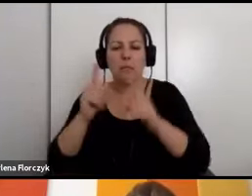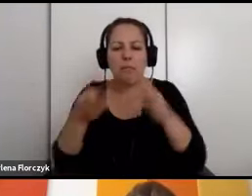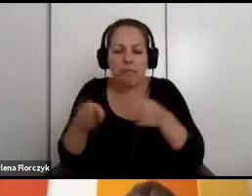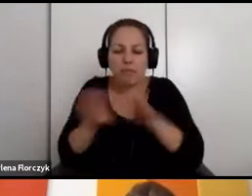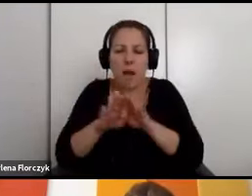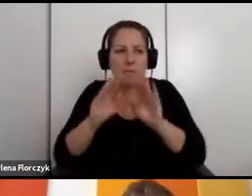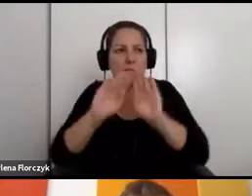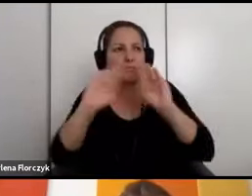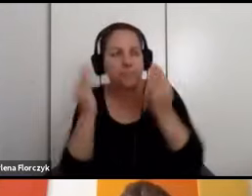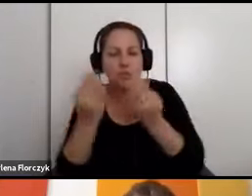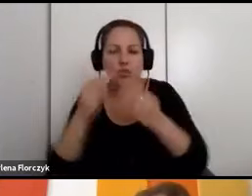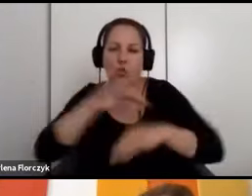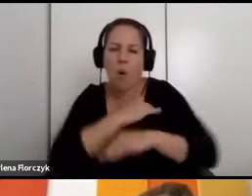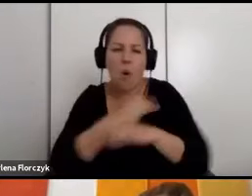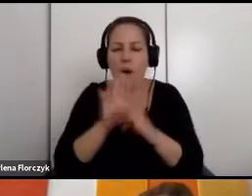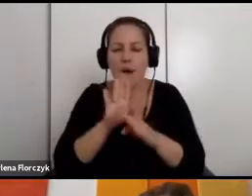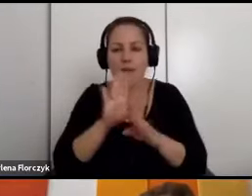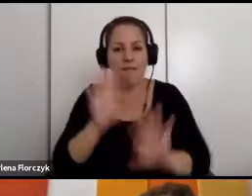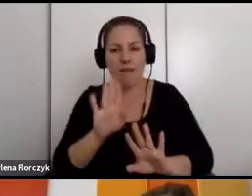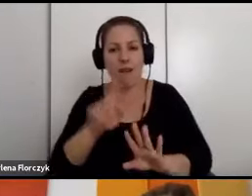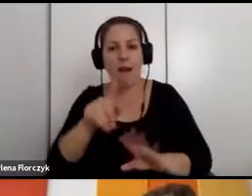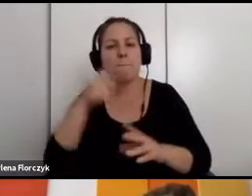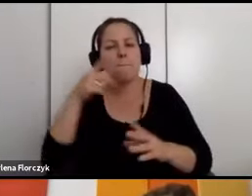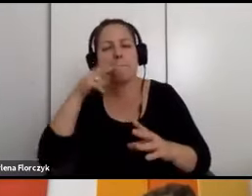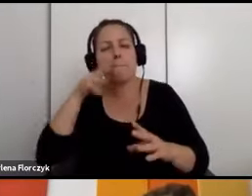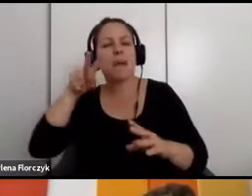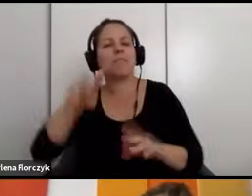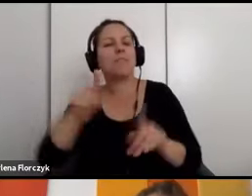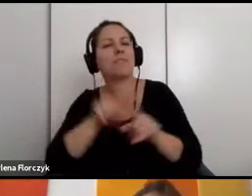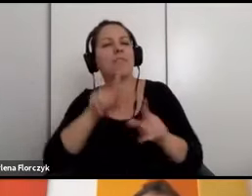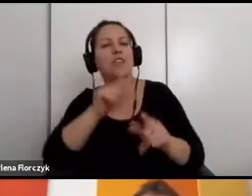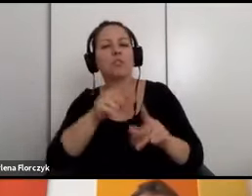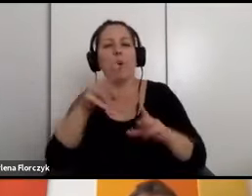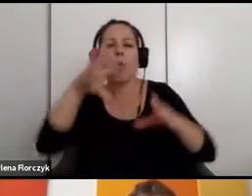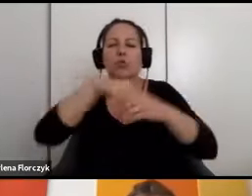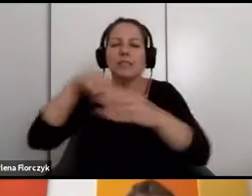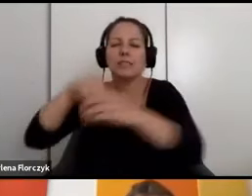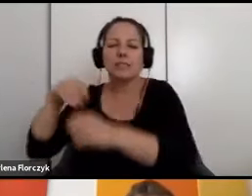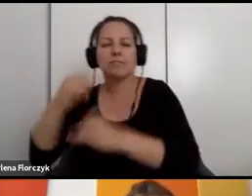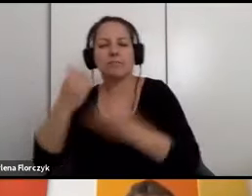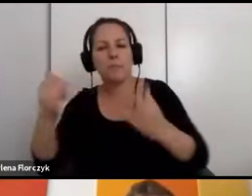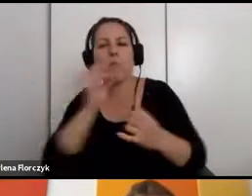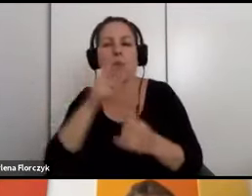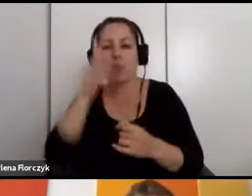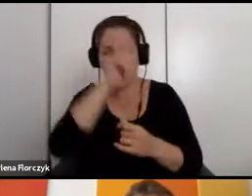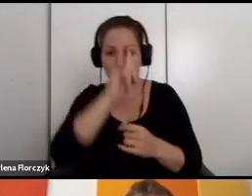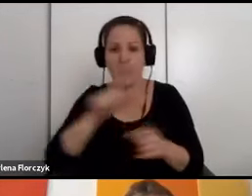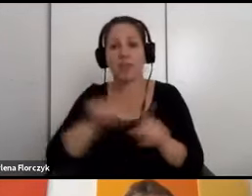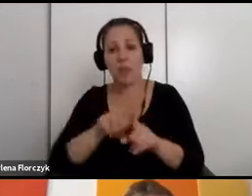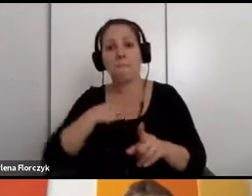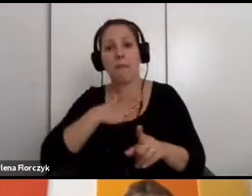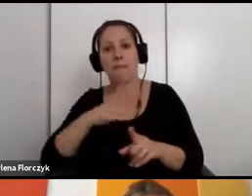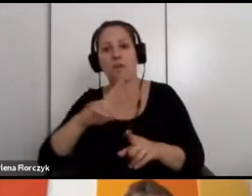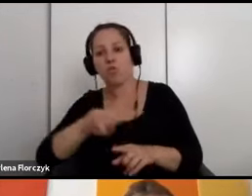ale z perspektywy też w ogóle uczestnictwa młodych osób w różnych aktywnościach mamy też